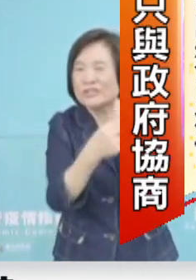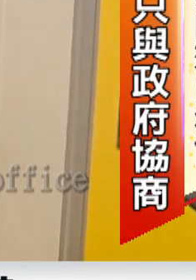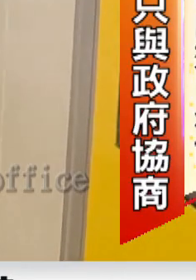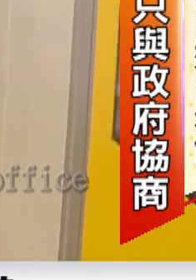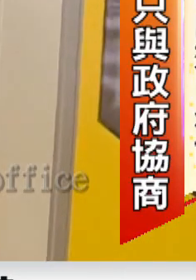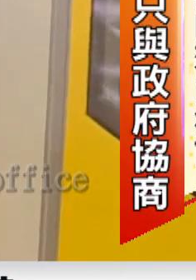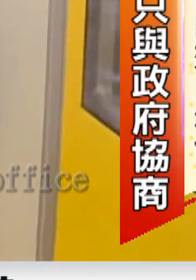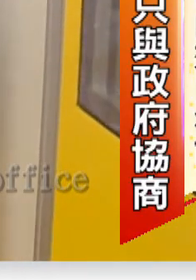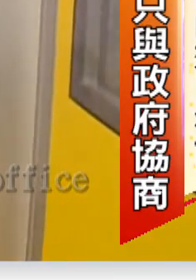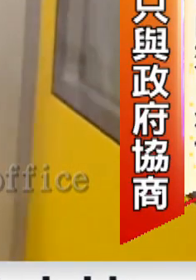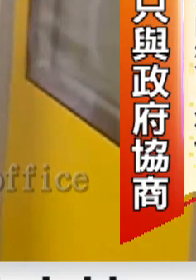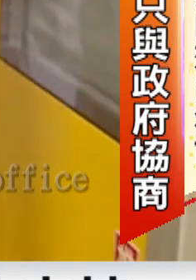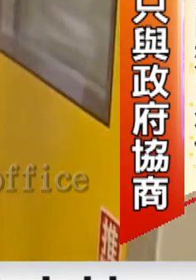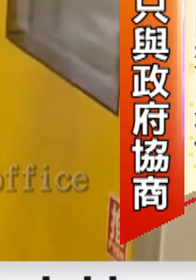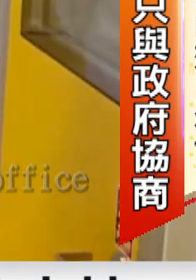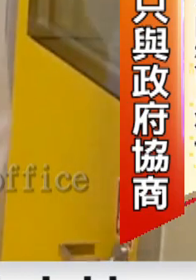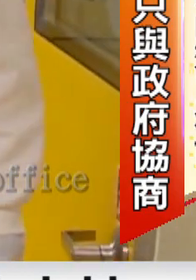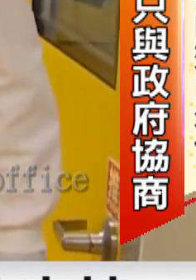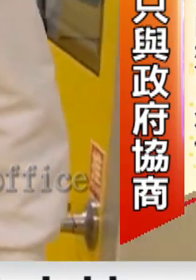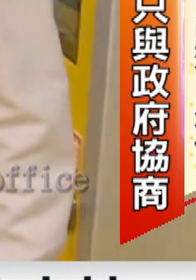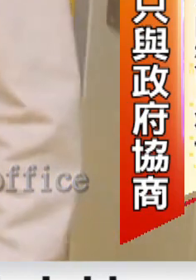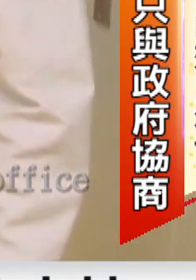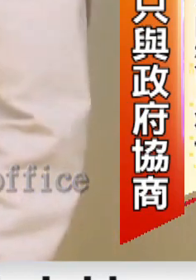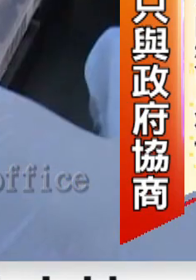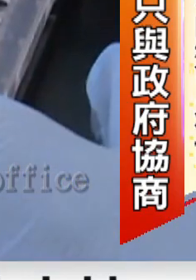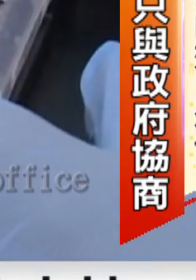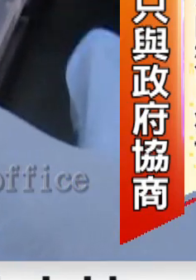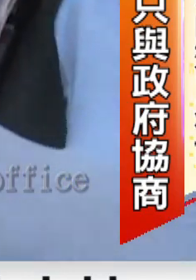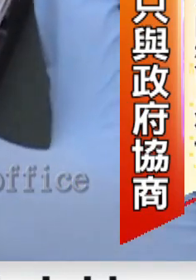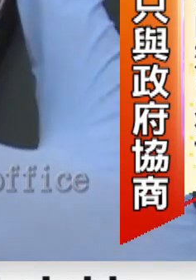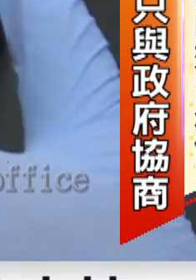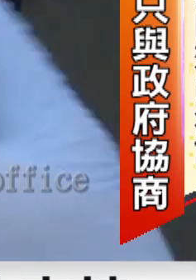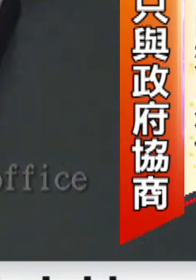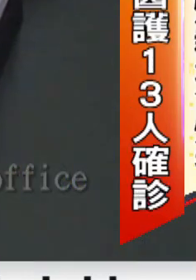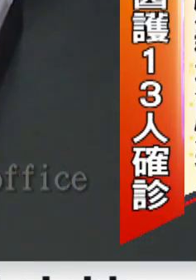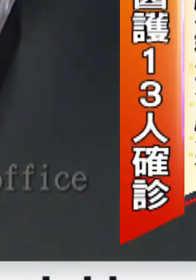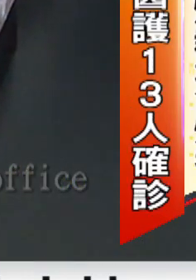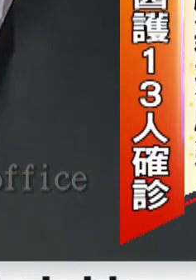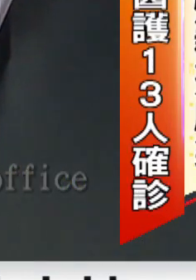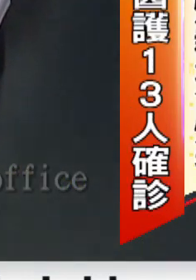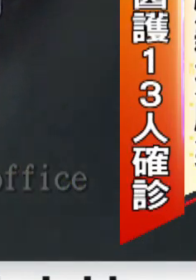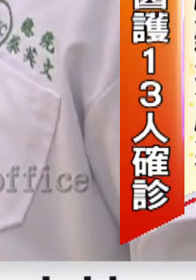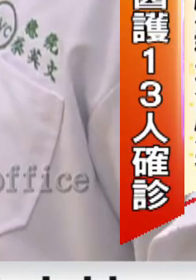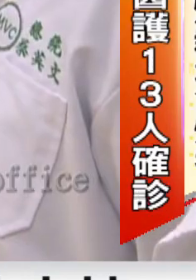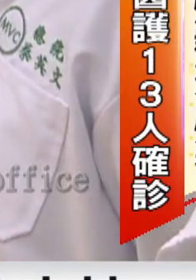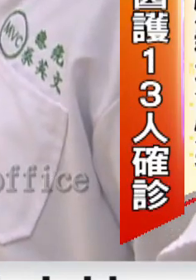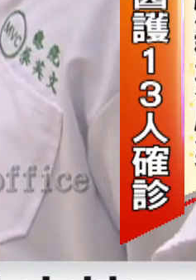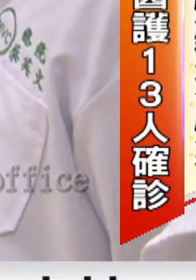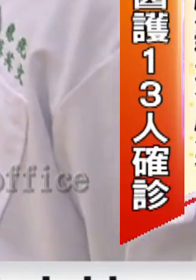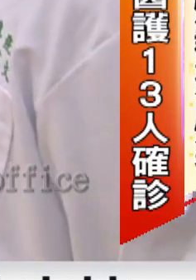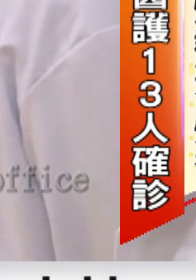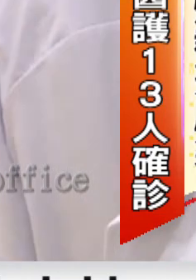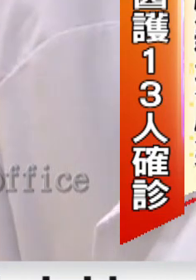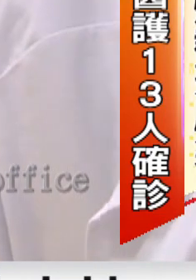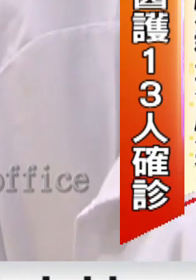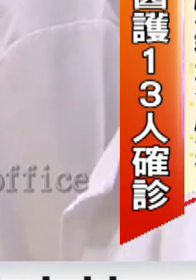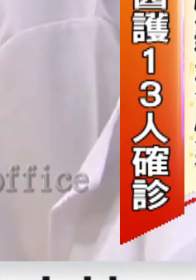能这样讲。 连续几天开杠中央疫苗政策，毕竟若是没有足够疫苗，地方政府再多